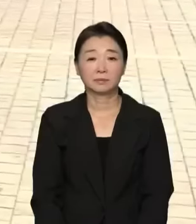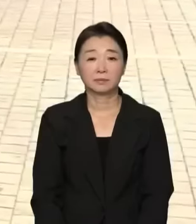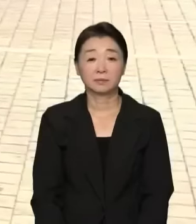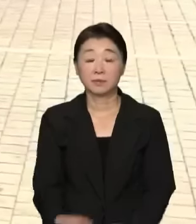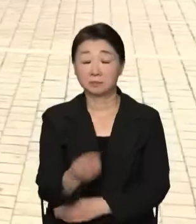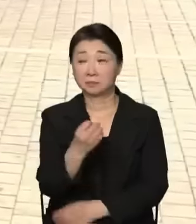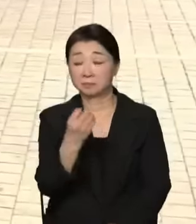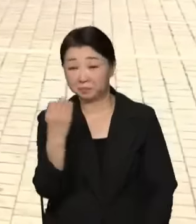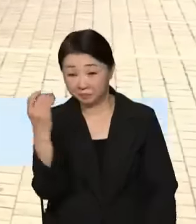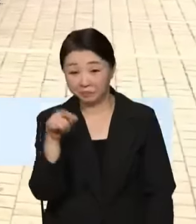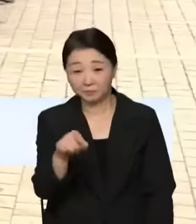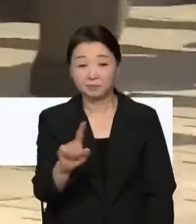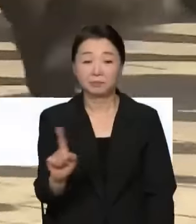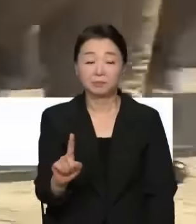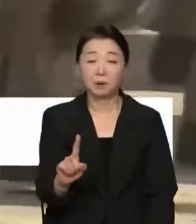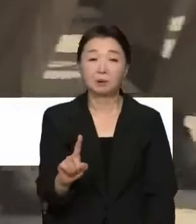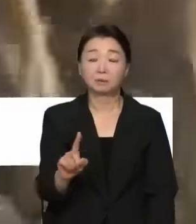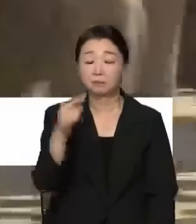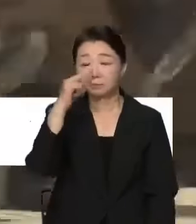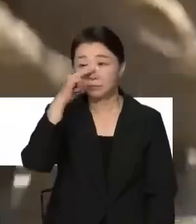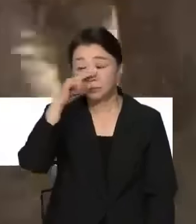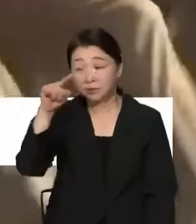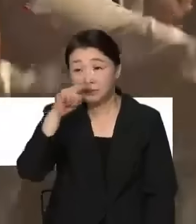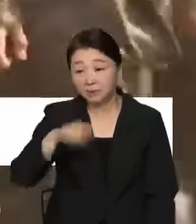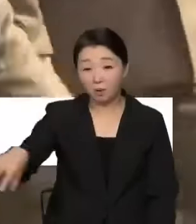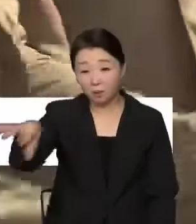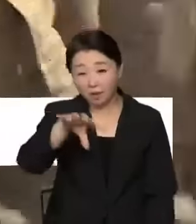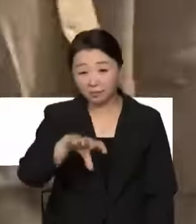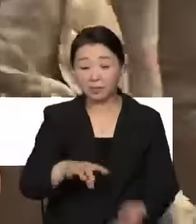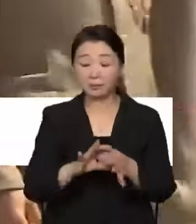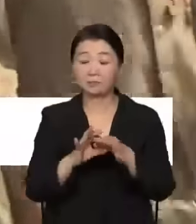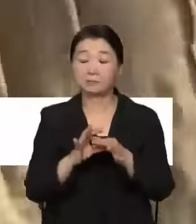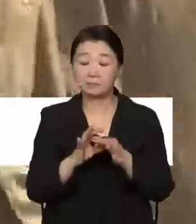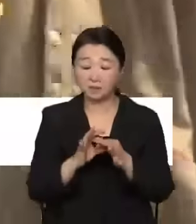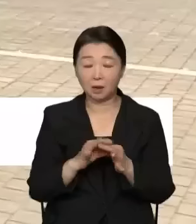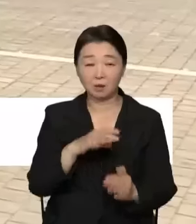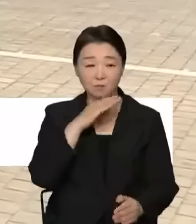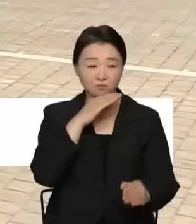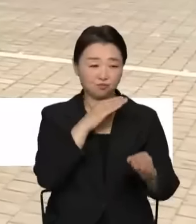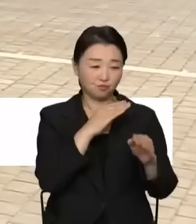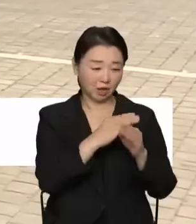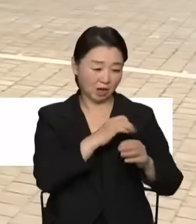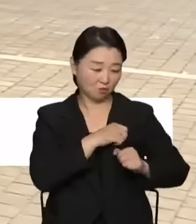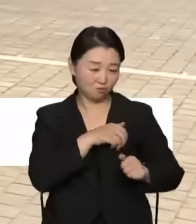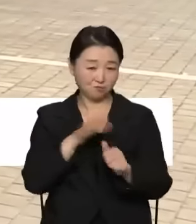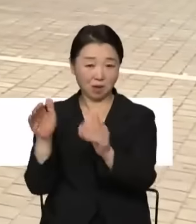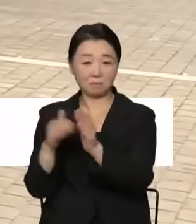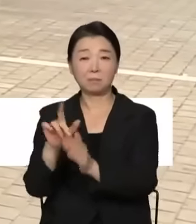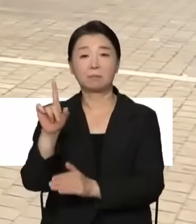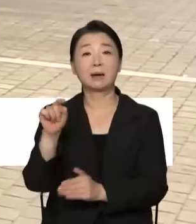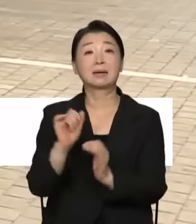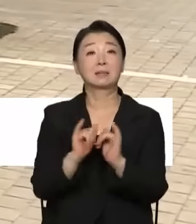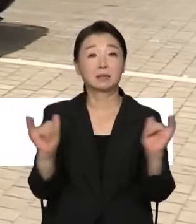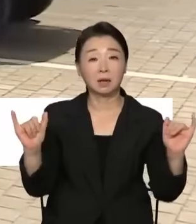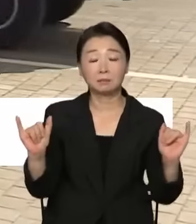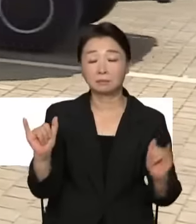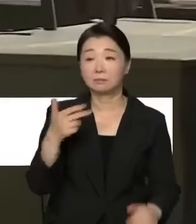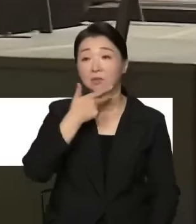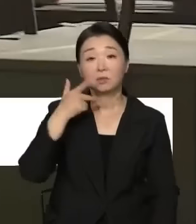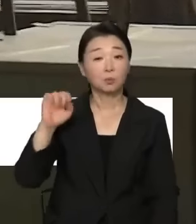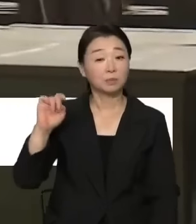키우 인디펜던트는 서방국 외교관을 인용해 파병 북한군 규모가 1만 명 수준이라고 보도했습니다. 영국